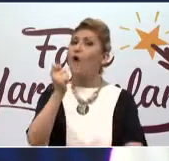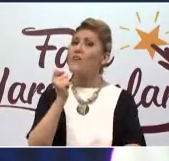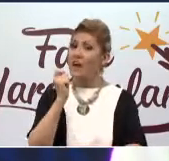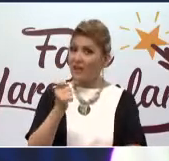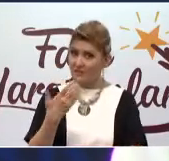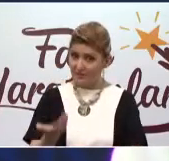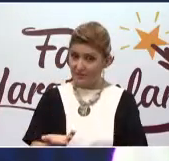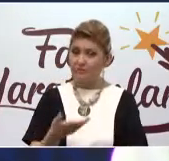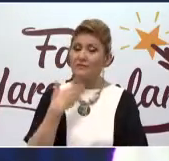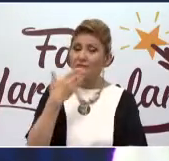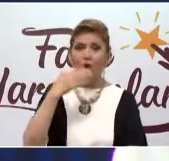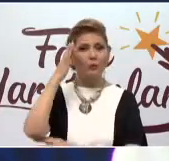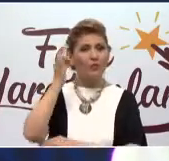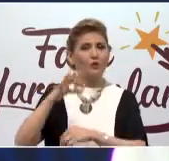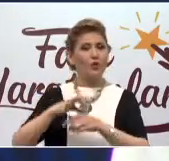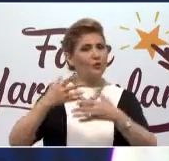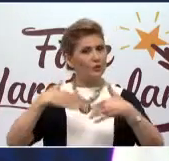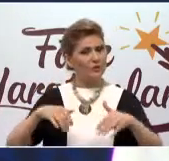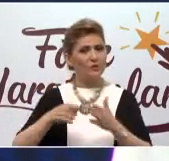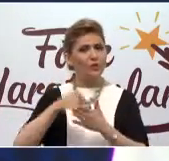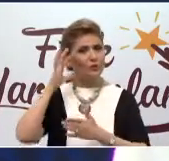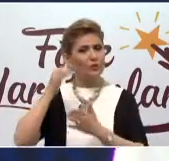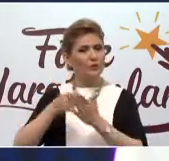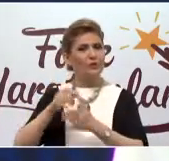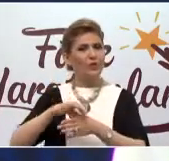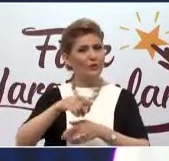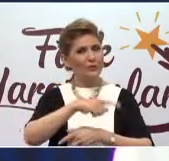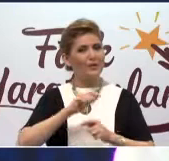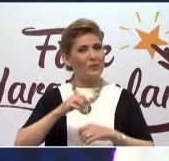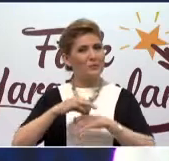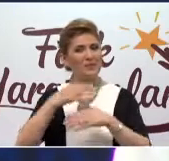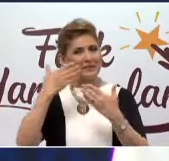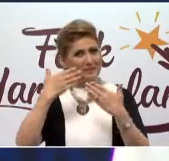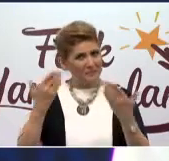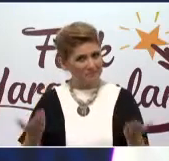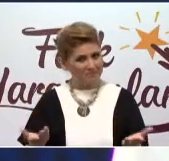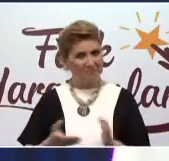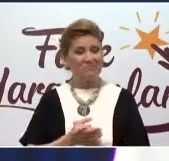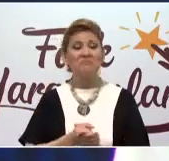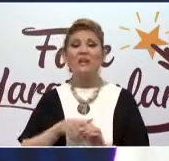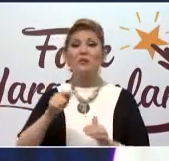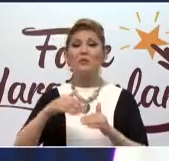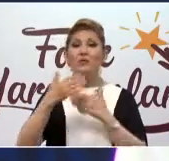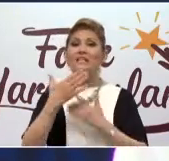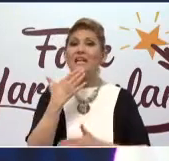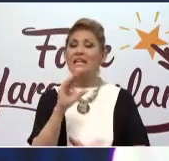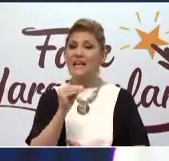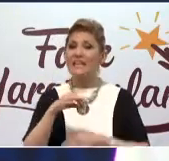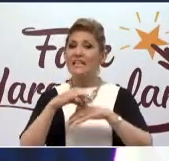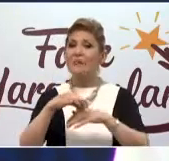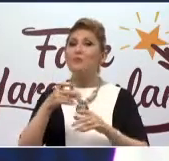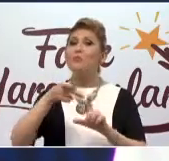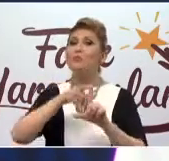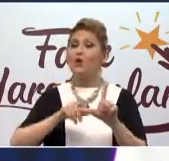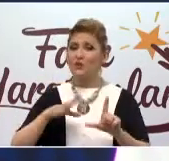veriyoruz. Profesör Doktor Yankı Yazgan ve Doktor Özlem Çakıcı danışmanlığımızı yapıyor bizlerin. Bunun dışında gençlik temsilciliği projemiz var.